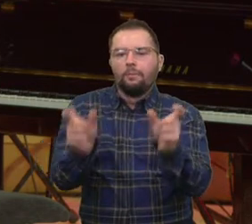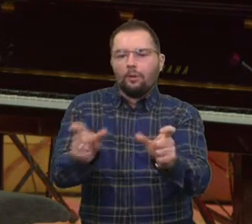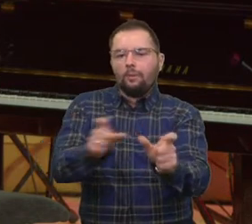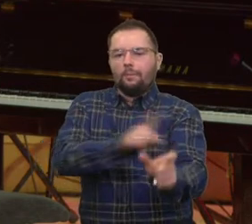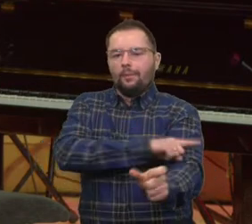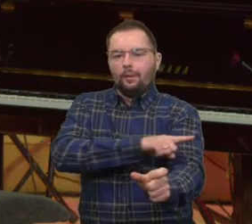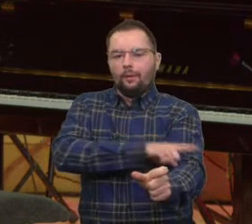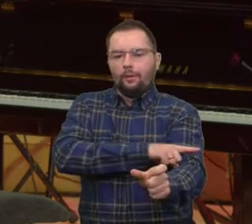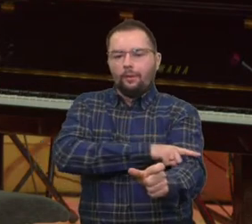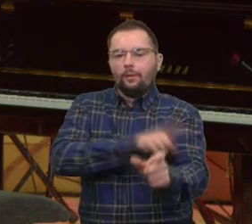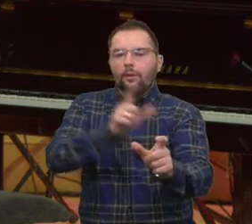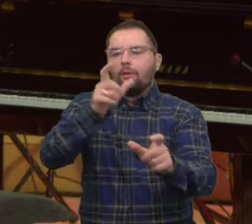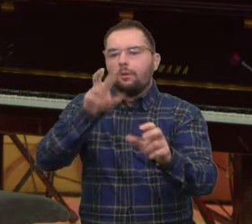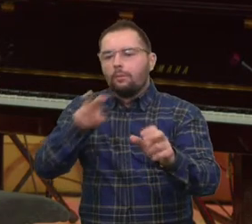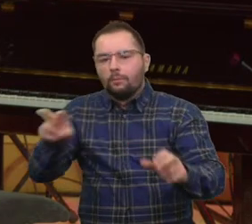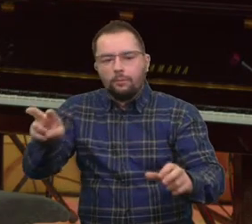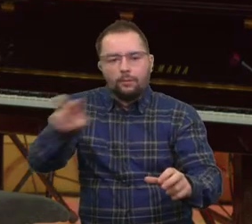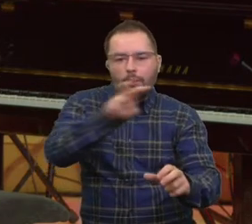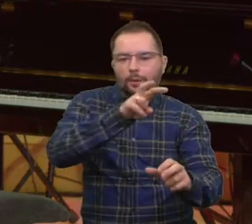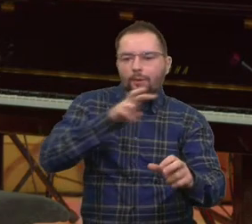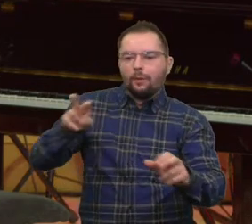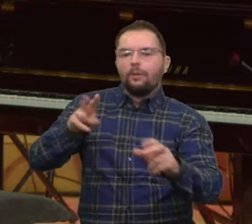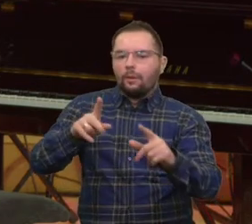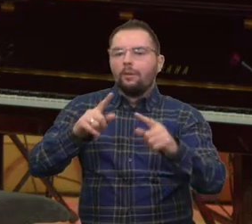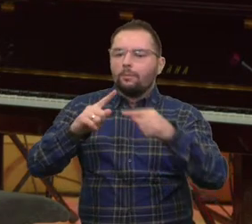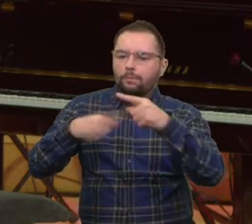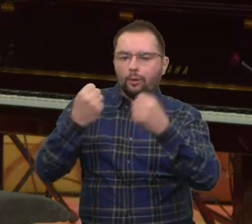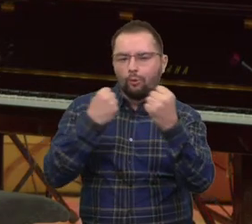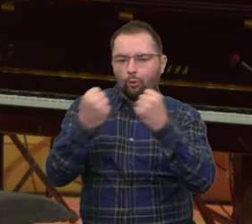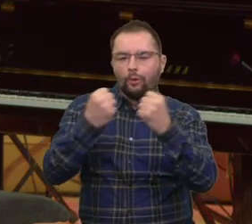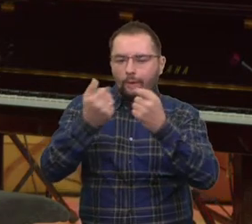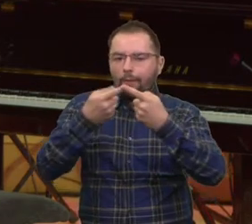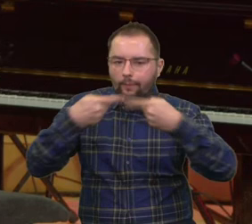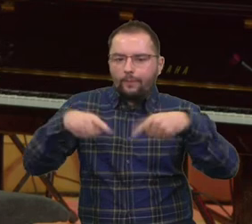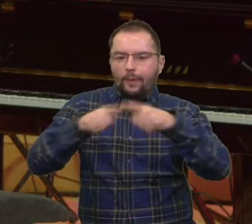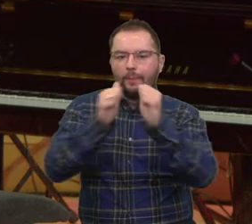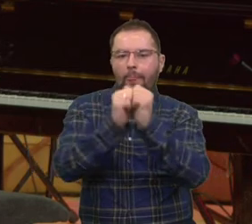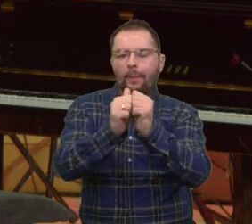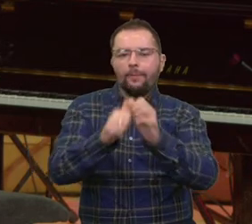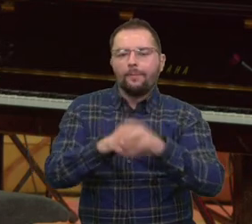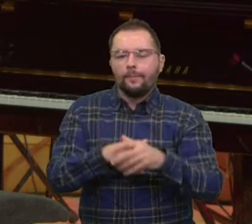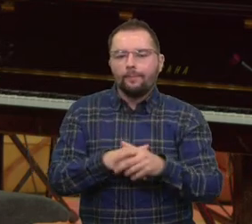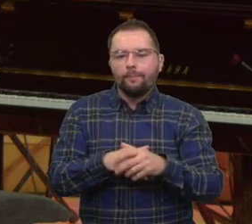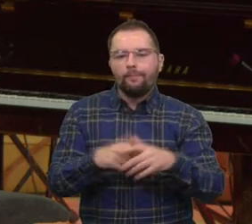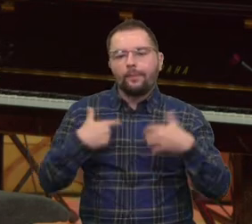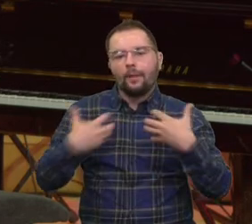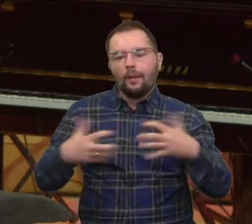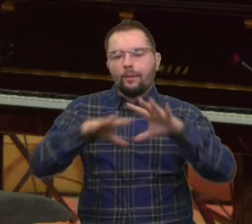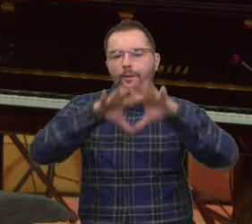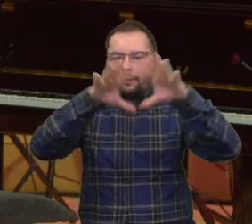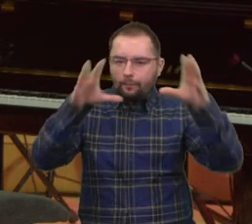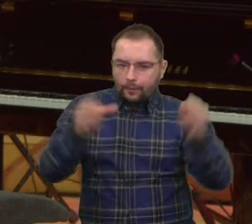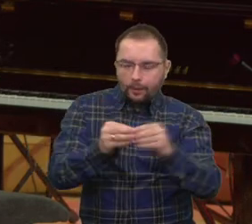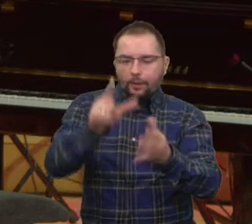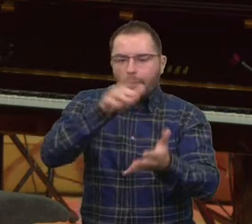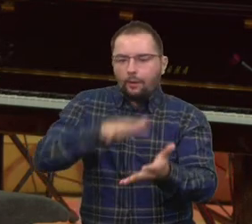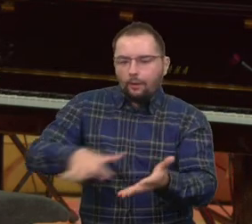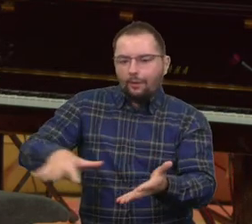tego wszystkiego dookoła, są to bardzo skomplikowane działania. I nam wszystkim,